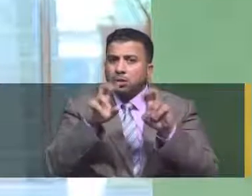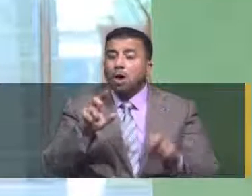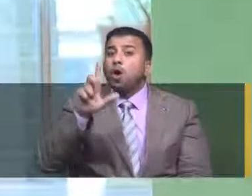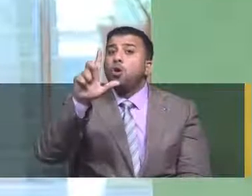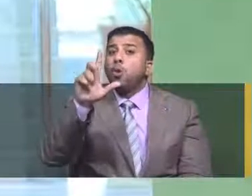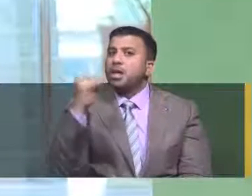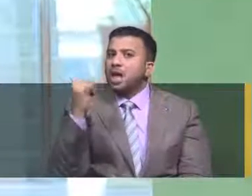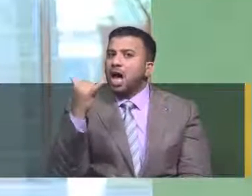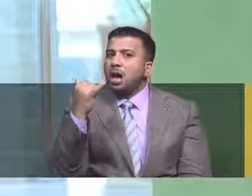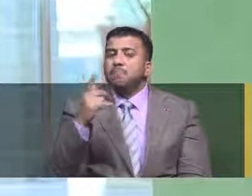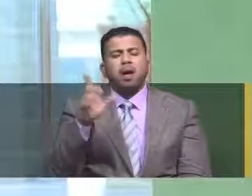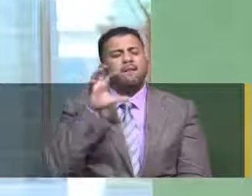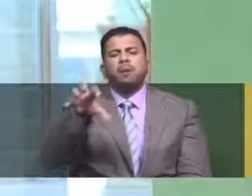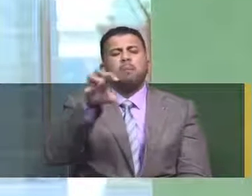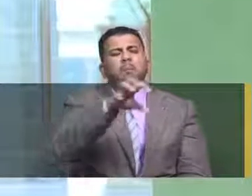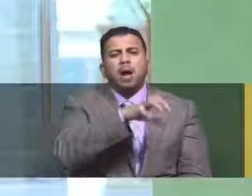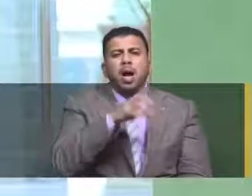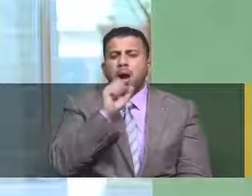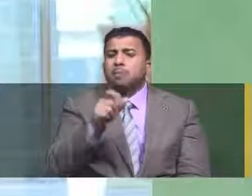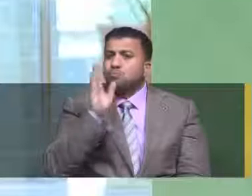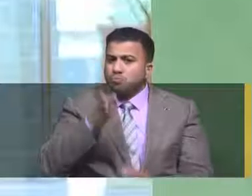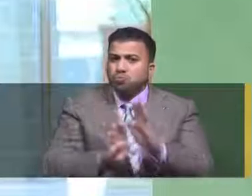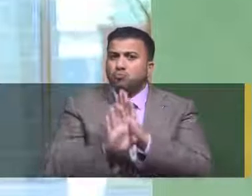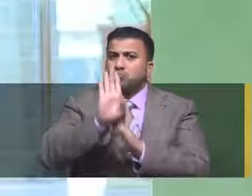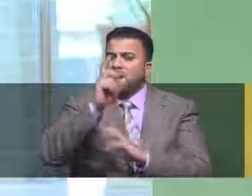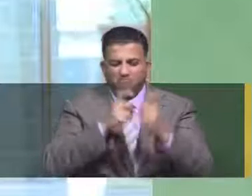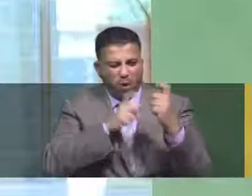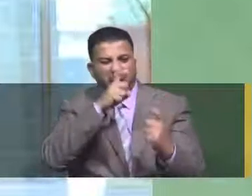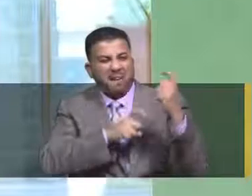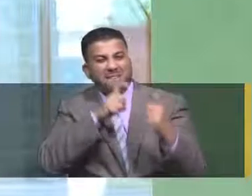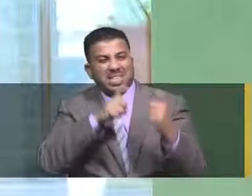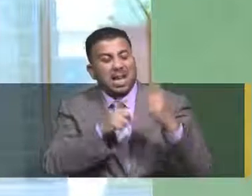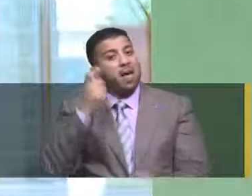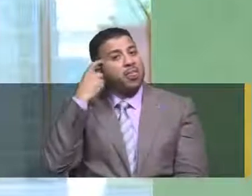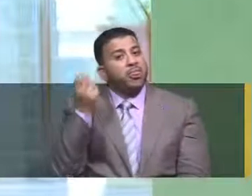جدارتها بالمنافسة الثقافية والعلمية. حمزة بدوي،